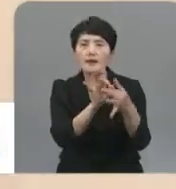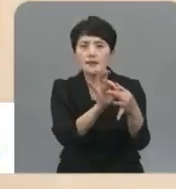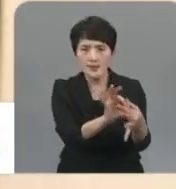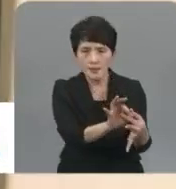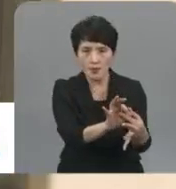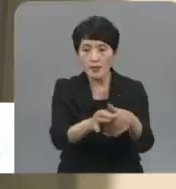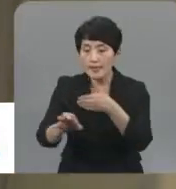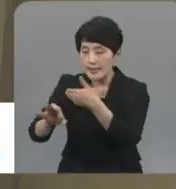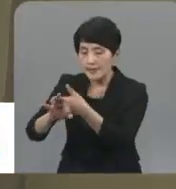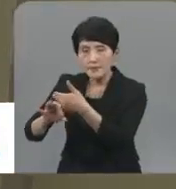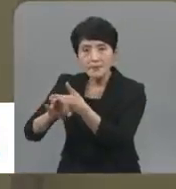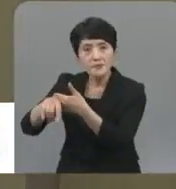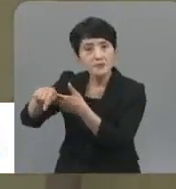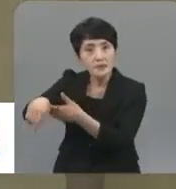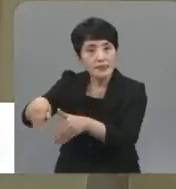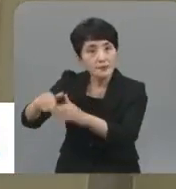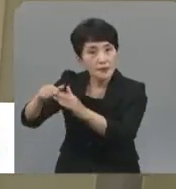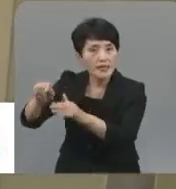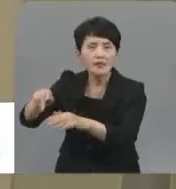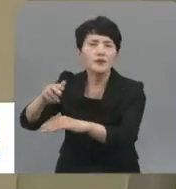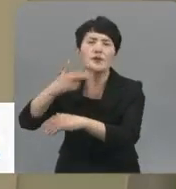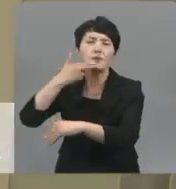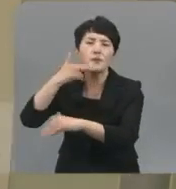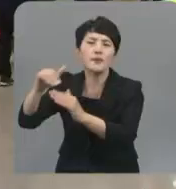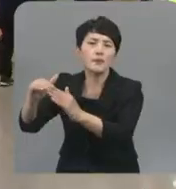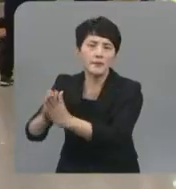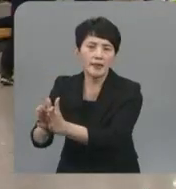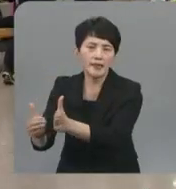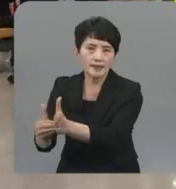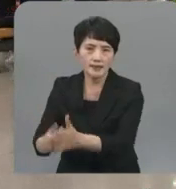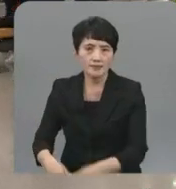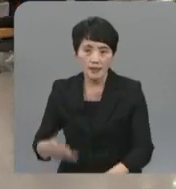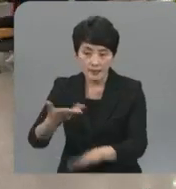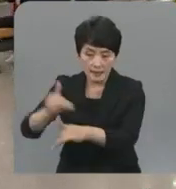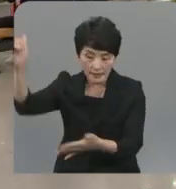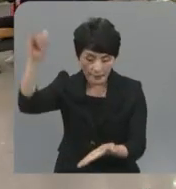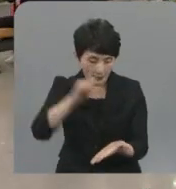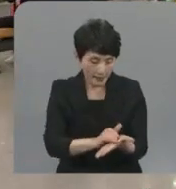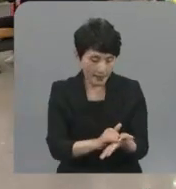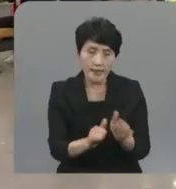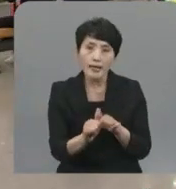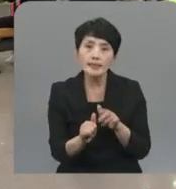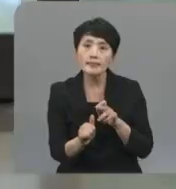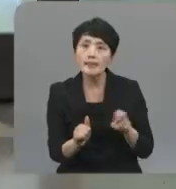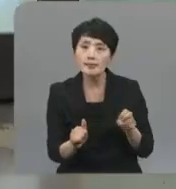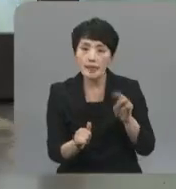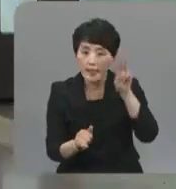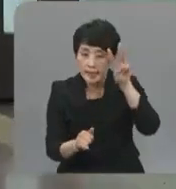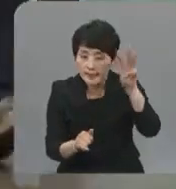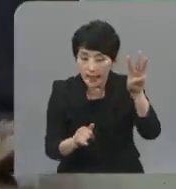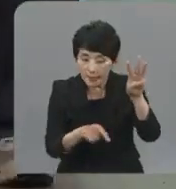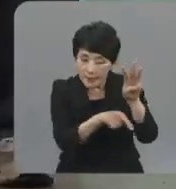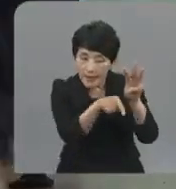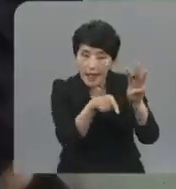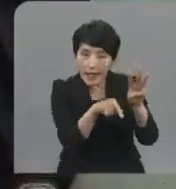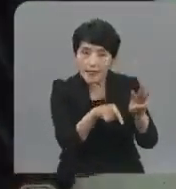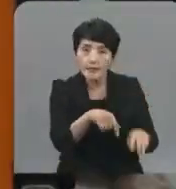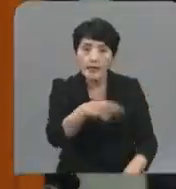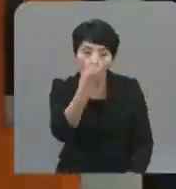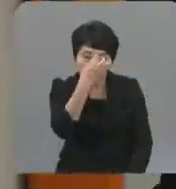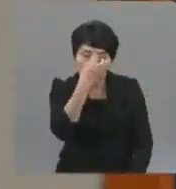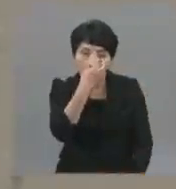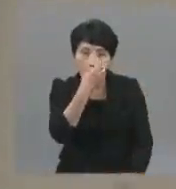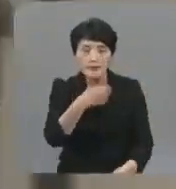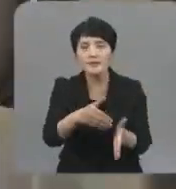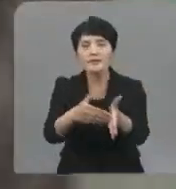khuếch đại gen pcr chính phủ cũng sẽ duy trì chính sách cho người dân tiêm vắc xin và nhận thuốc điều trị miễn phí việc thống kê